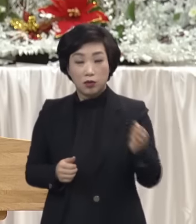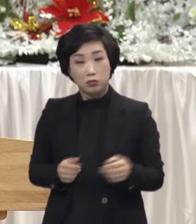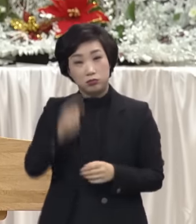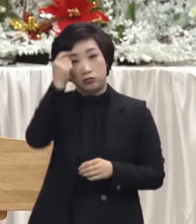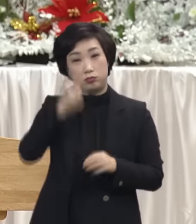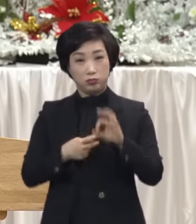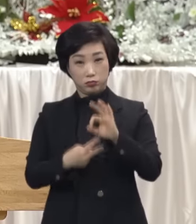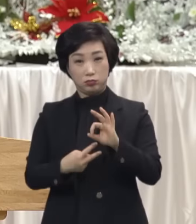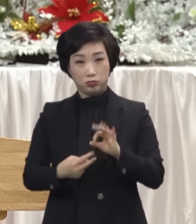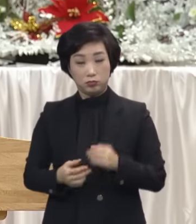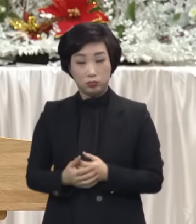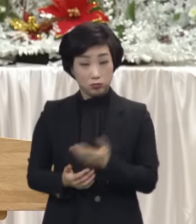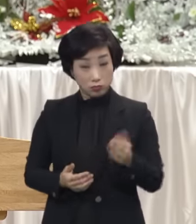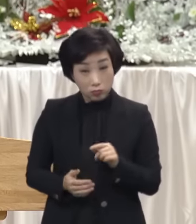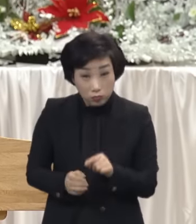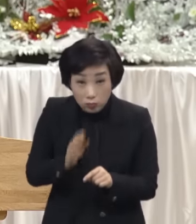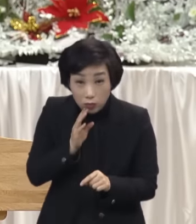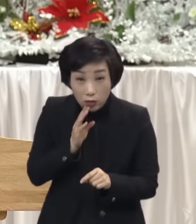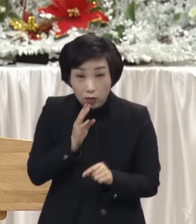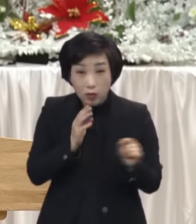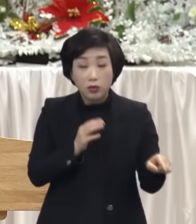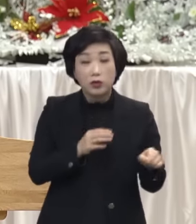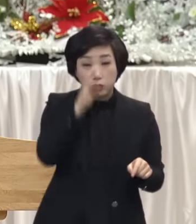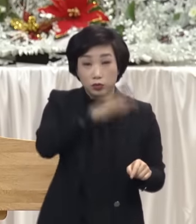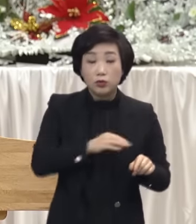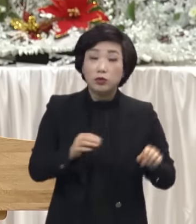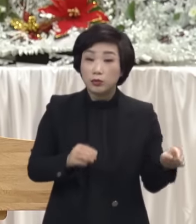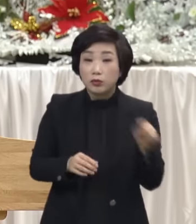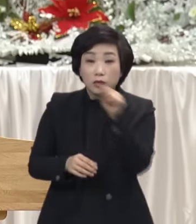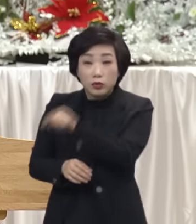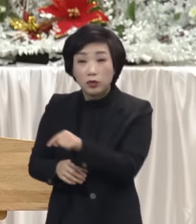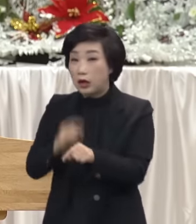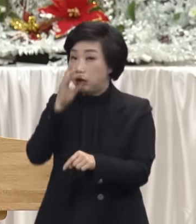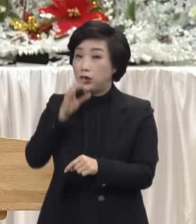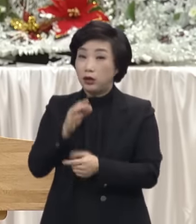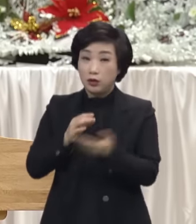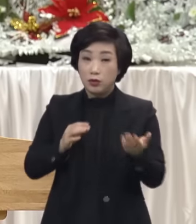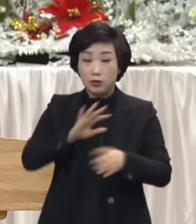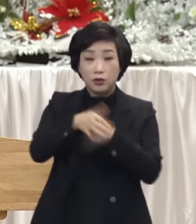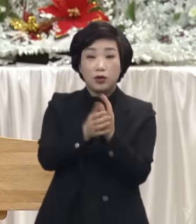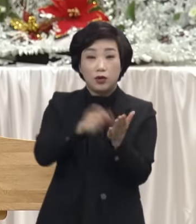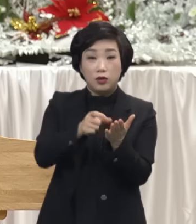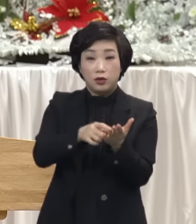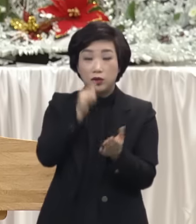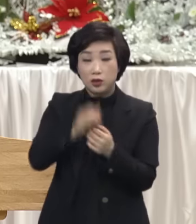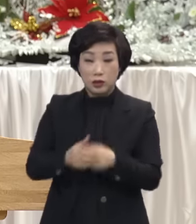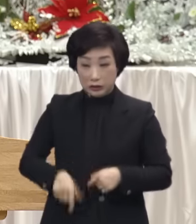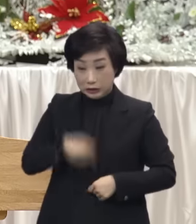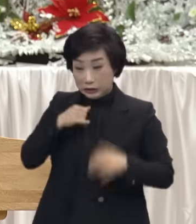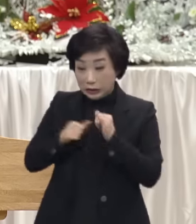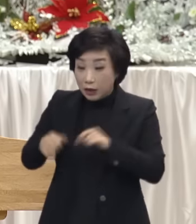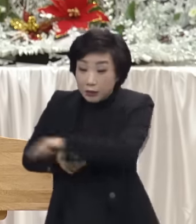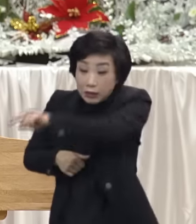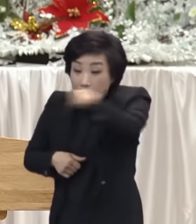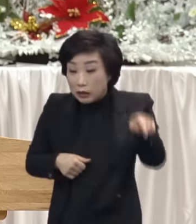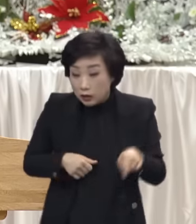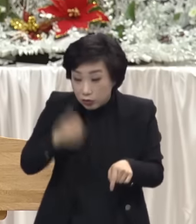얼음도 없는 수입니다. 결국은 버림받는다. 그게 성경에 뭐라고 하느냐. 의인 중에서 악인을